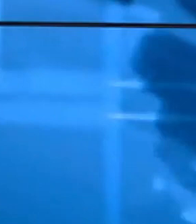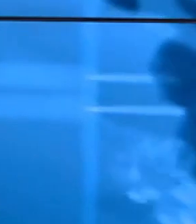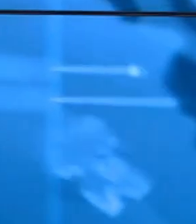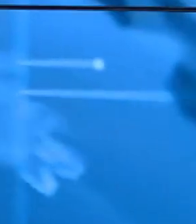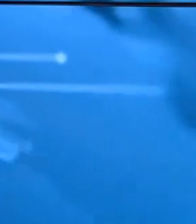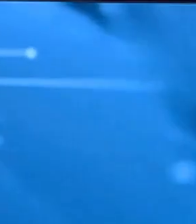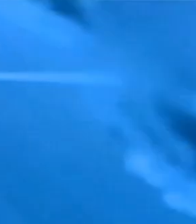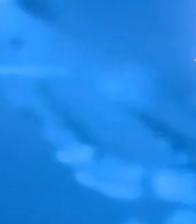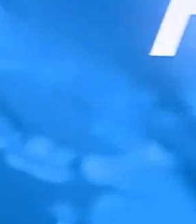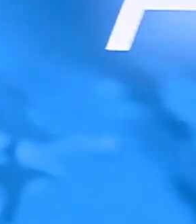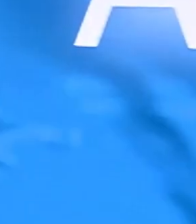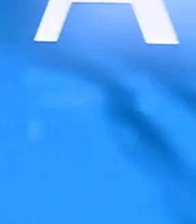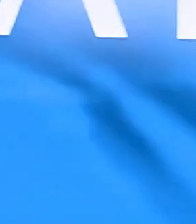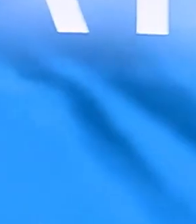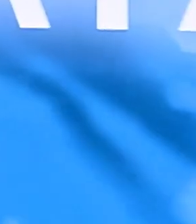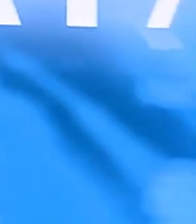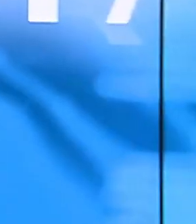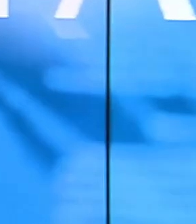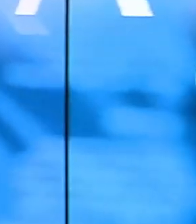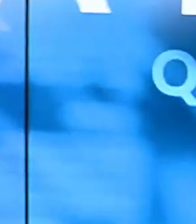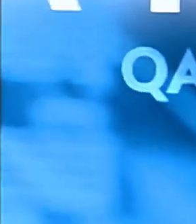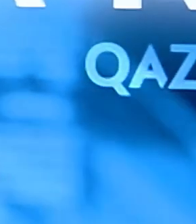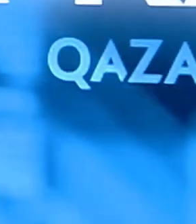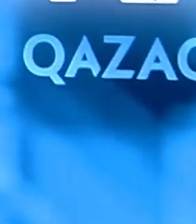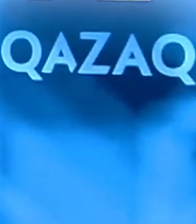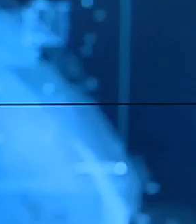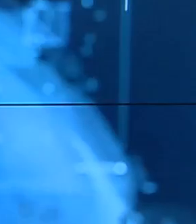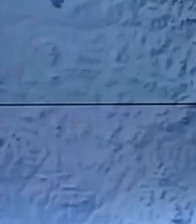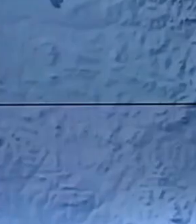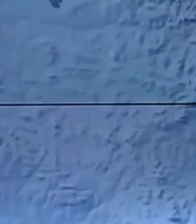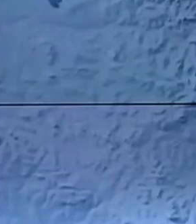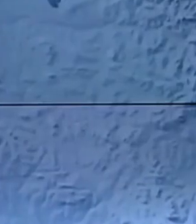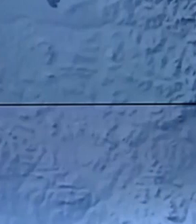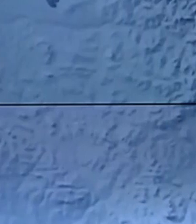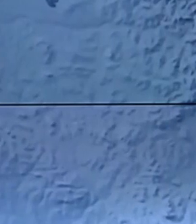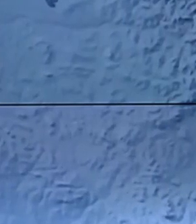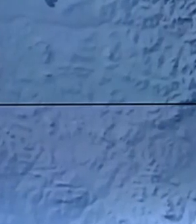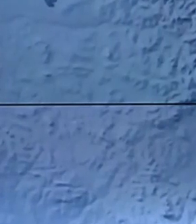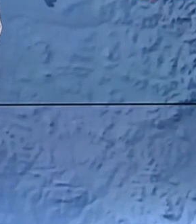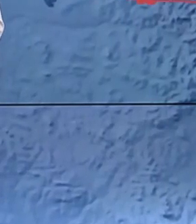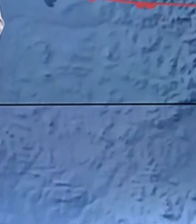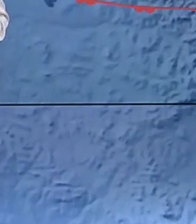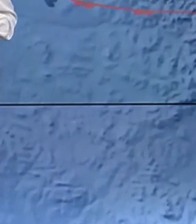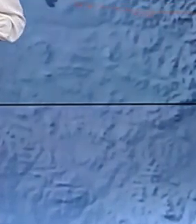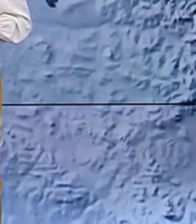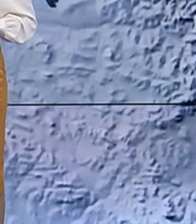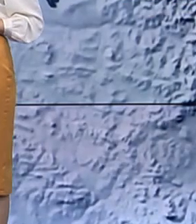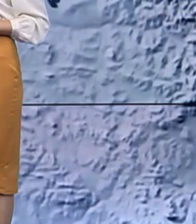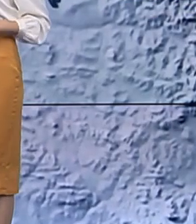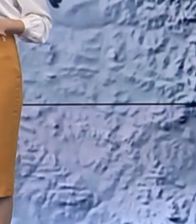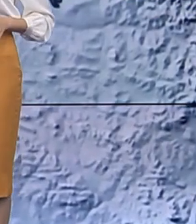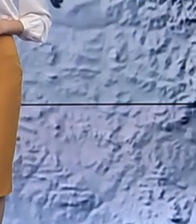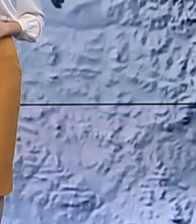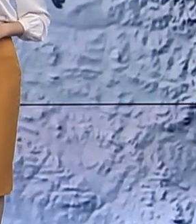Армысыздар, назарларыңызға 29 мамыр сенбіге арналған ауа райы болжамын ұсынамыз. Солтүстікте жауын шашынсыз көшпелі бұлт шығады. Петропавл мен Көкшетауда